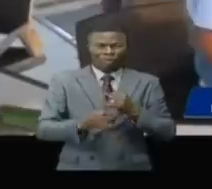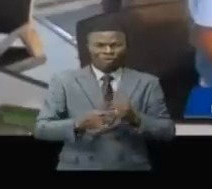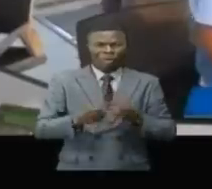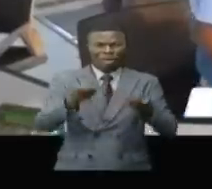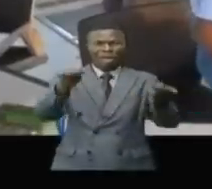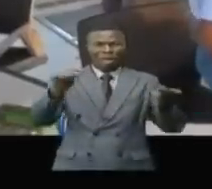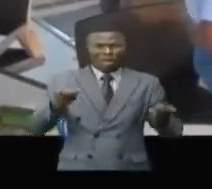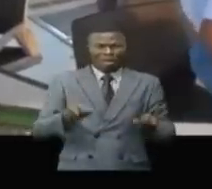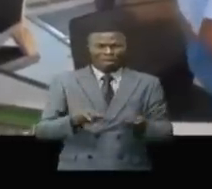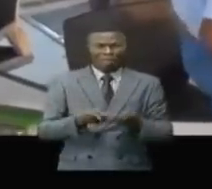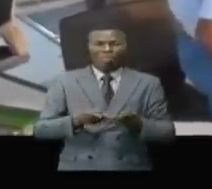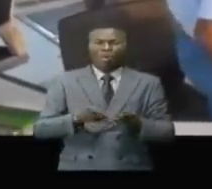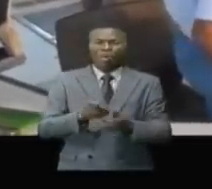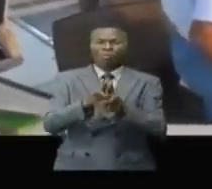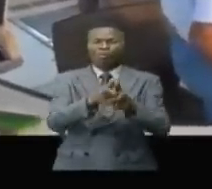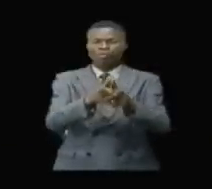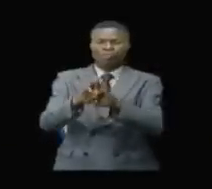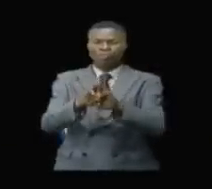caserne anti-incendie.